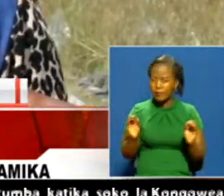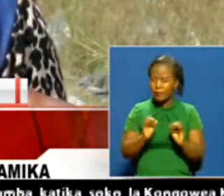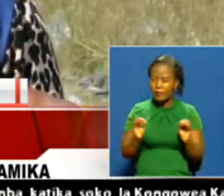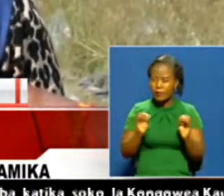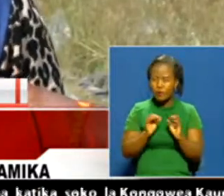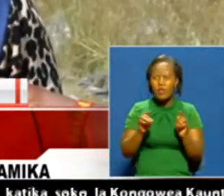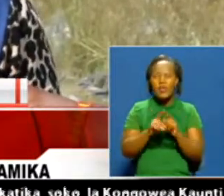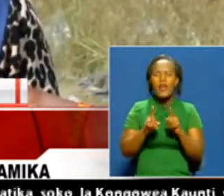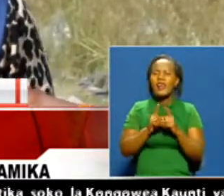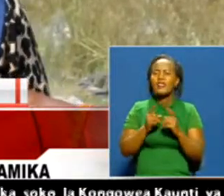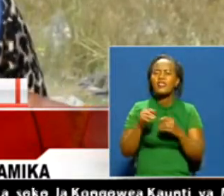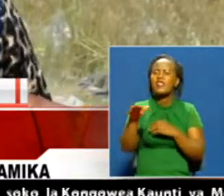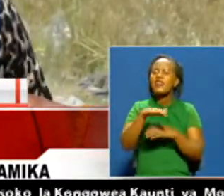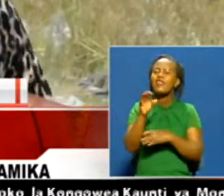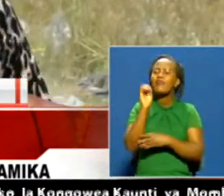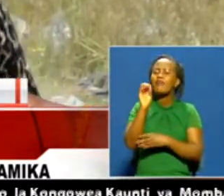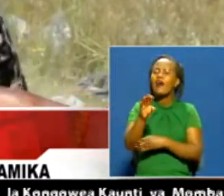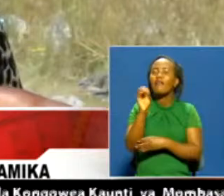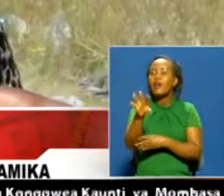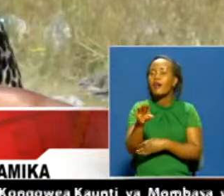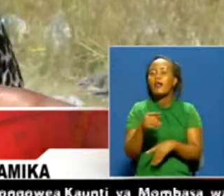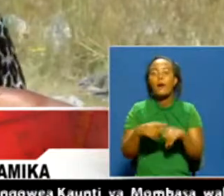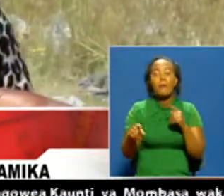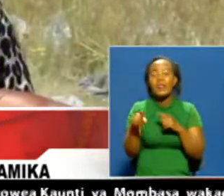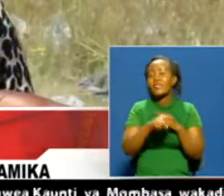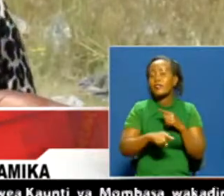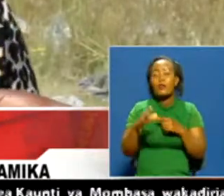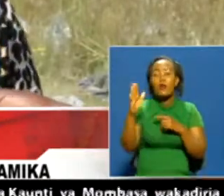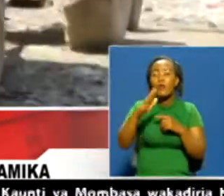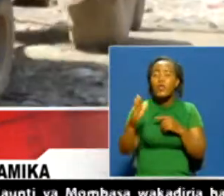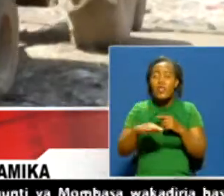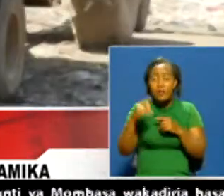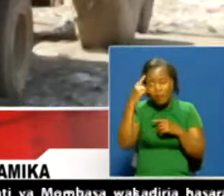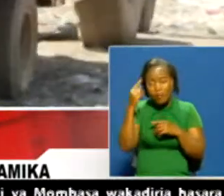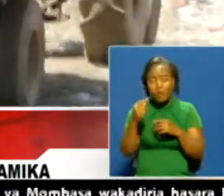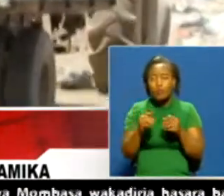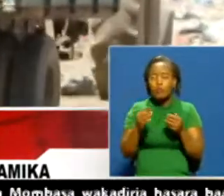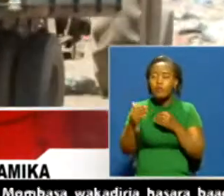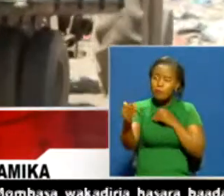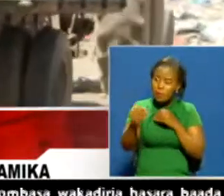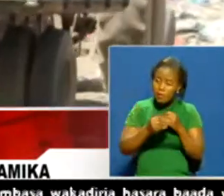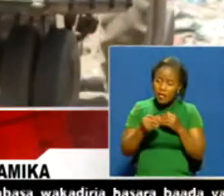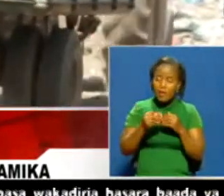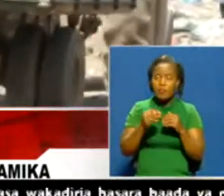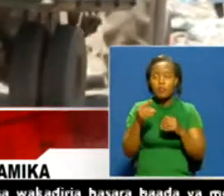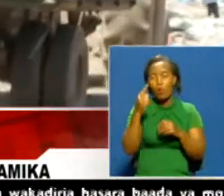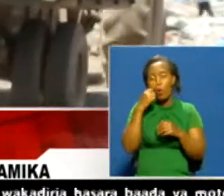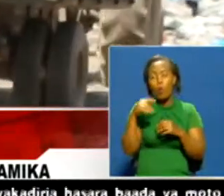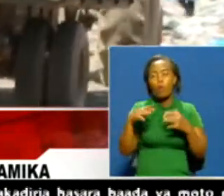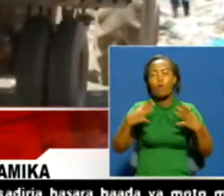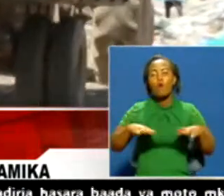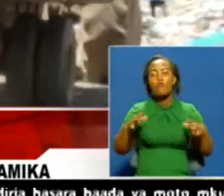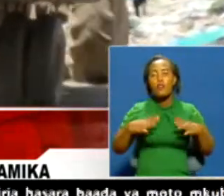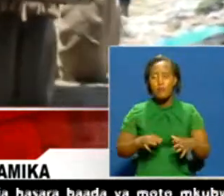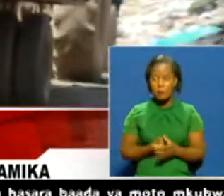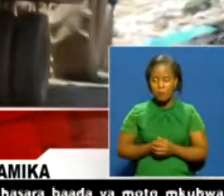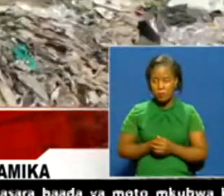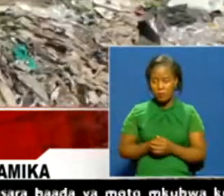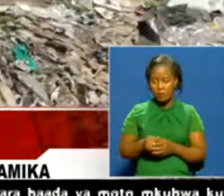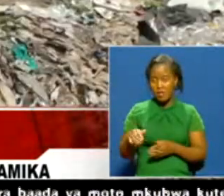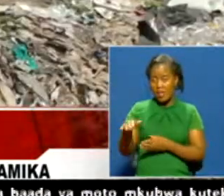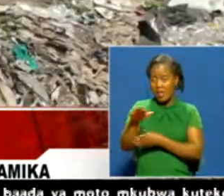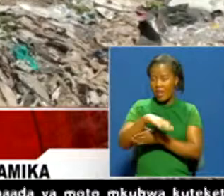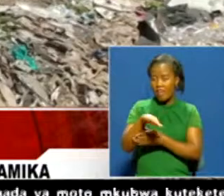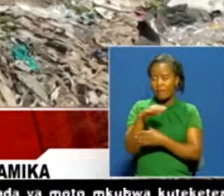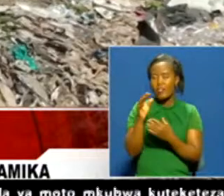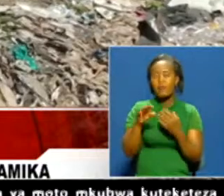huko mbali. Sasa hatukuwa tunajua ati kama itakuja hivi. Cha kusikitisha zaidi ni kwamba mazingira haya machafu pamoja